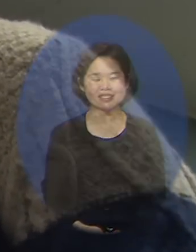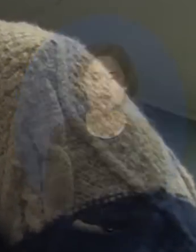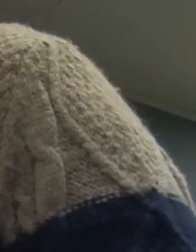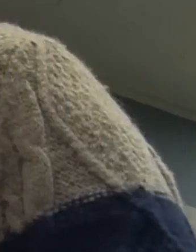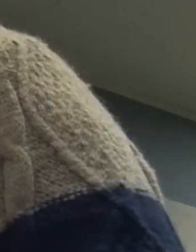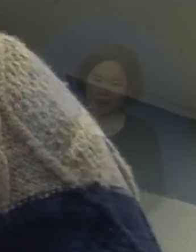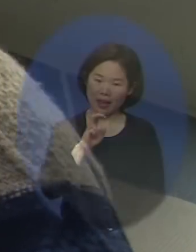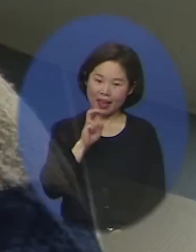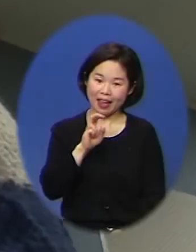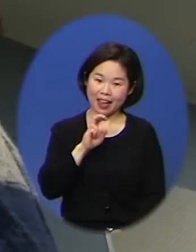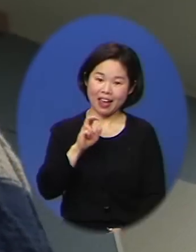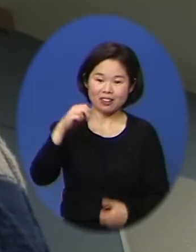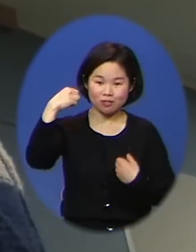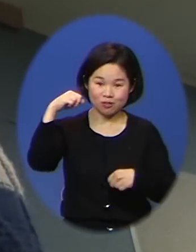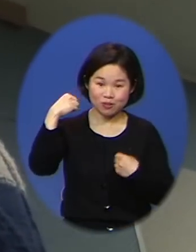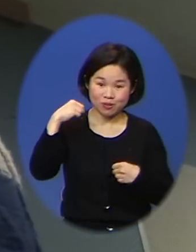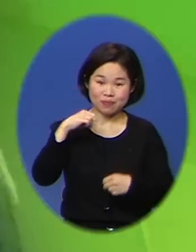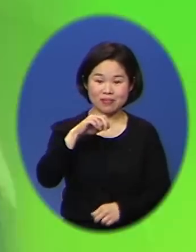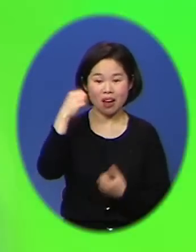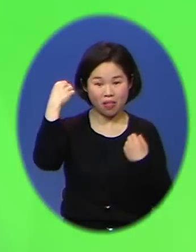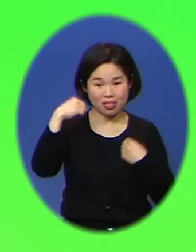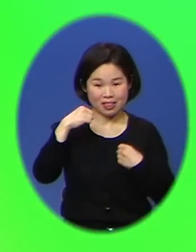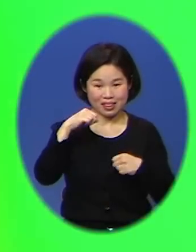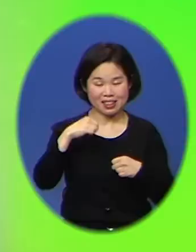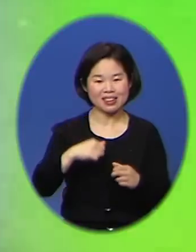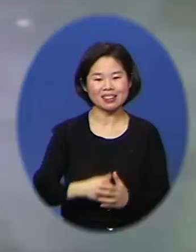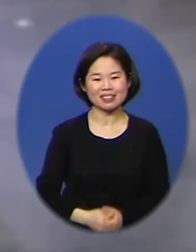노래, 춤, 연기